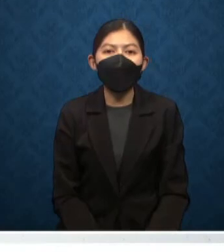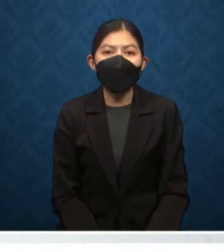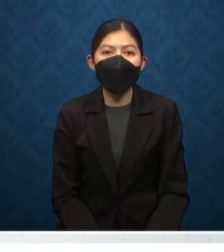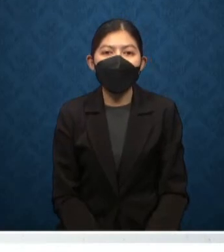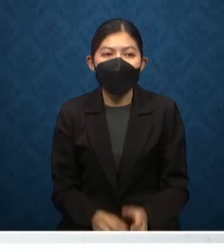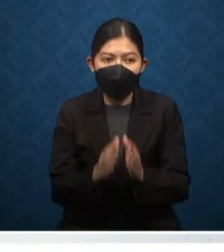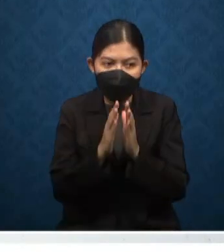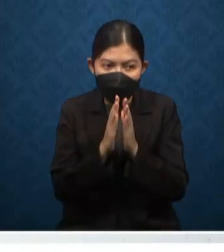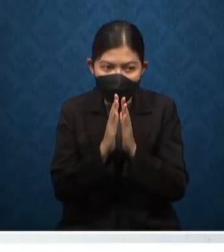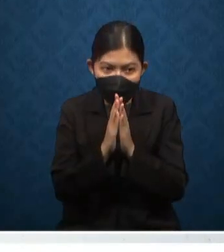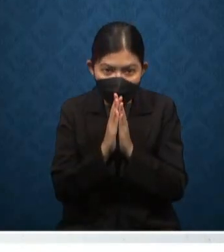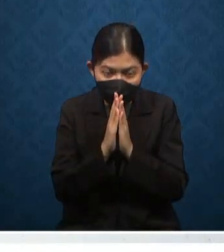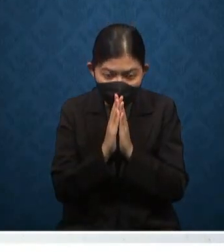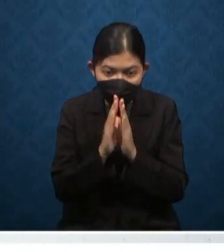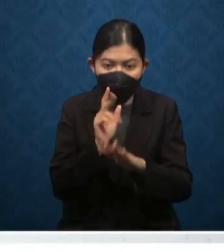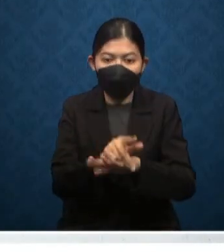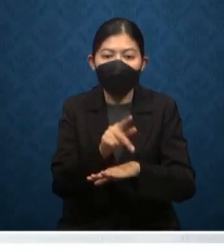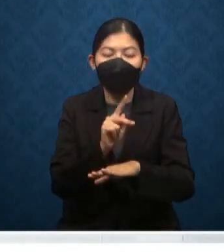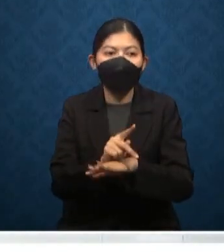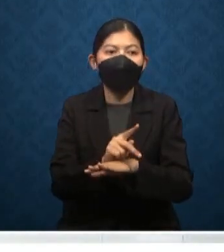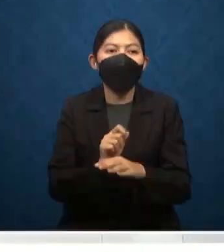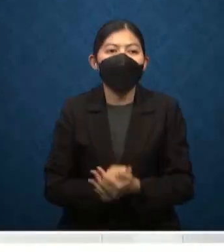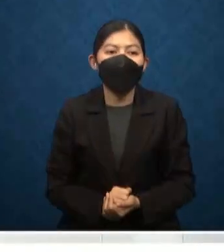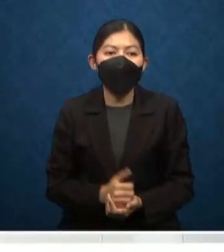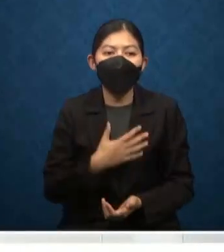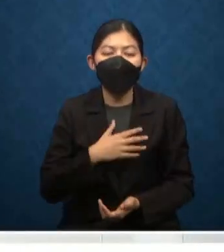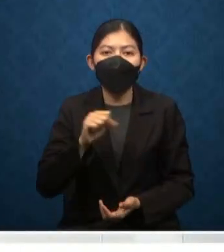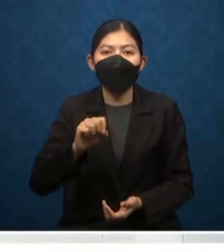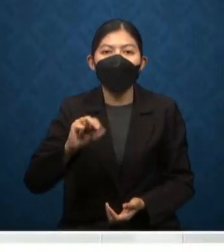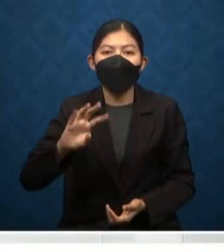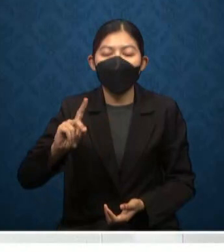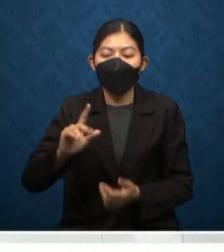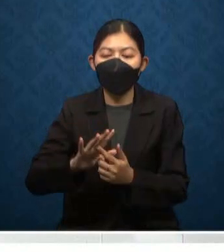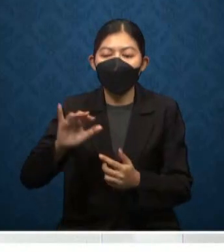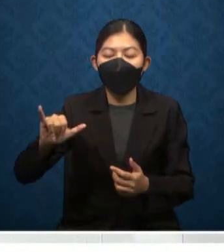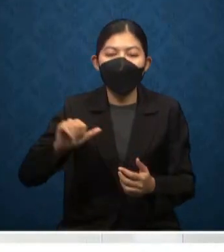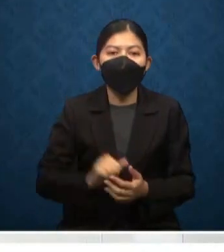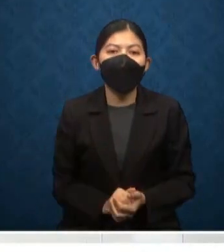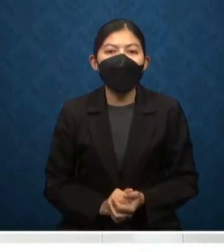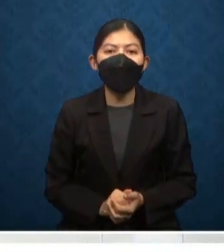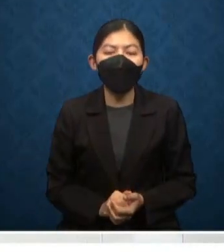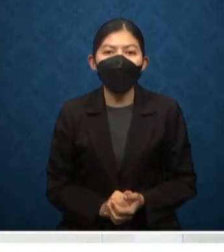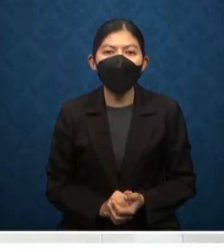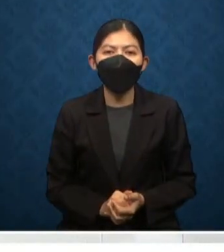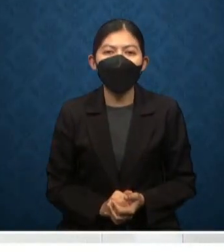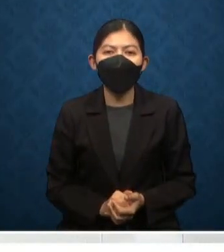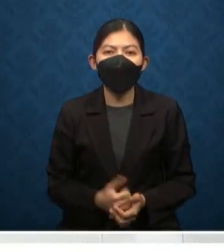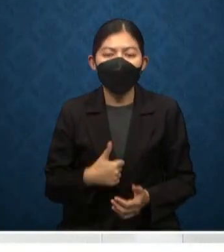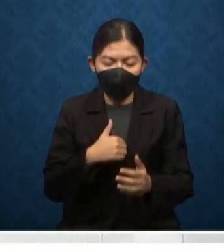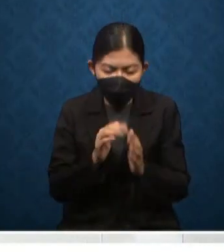กราบเรียนท่านประธานวุฒิสภาที่เคารพกระผมสมชายขันธิรันประธานกรรมาธิการขออนุญาตกราบเรียนข